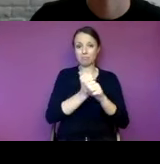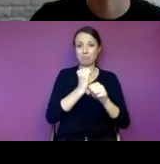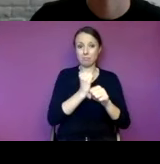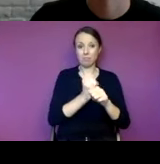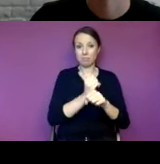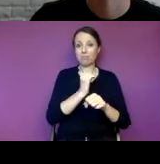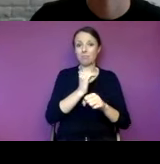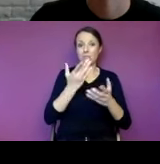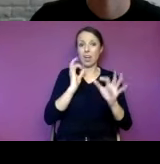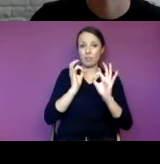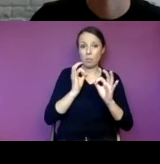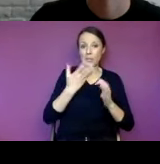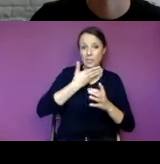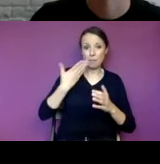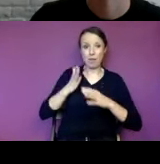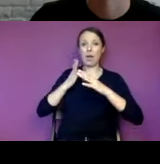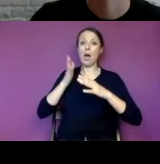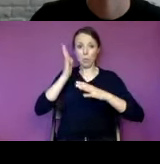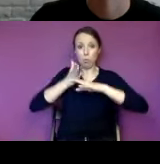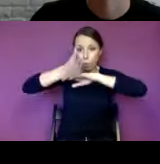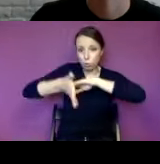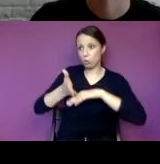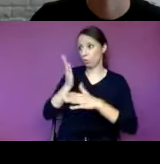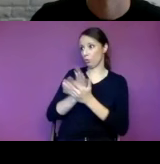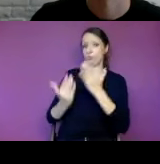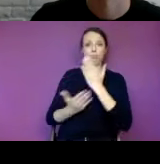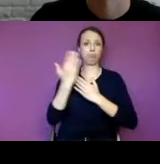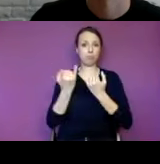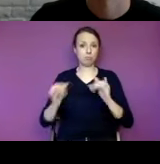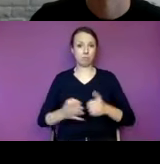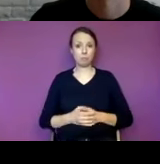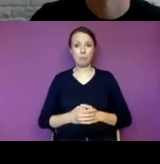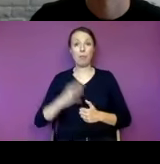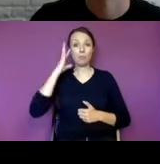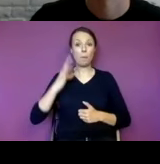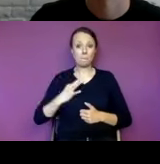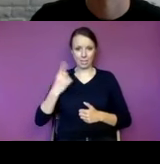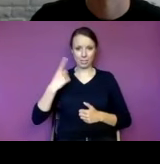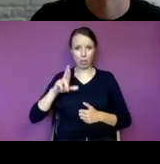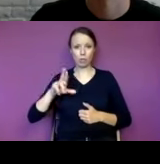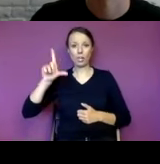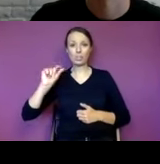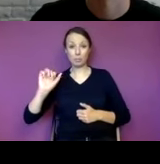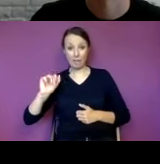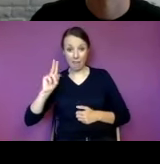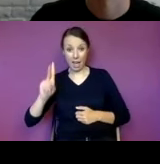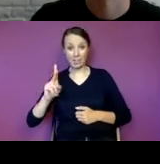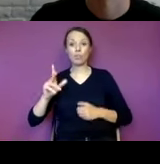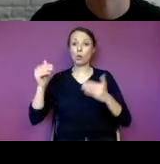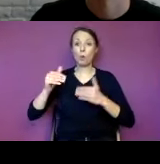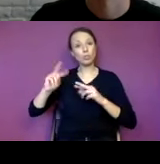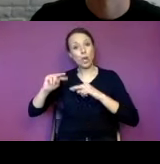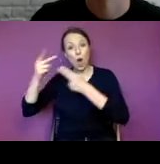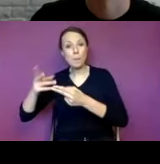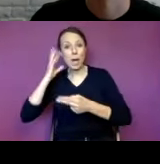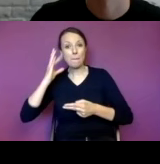tym temacie. No, to może prośba do pani doktor Ruty Śpiewak odniesienie się, a później jeszcze wrócimy do odpowiedzi. Przepraszam, że pani doktor